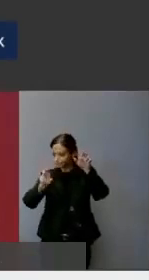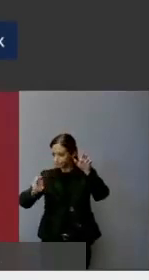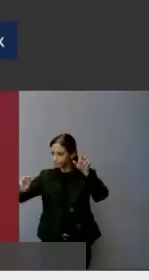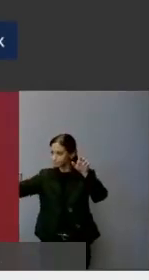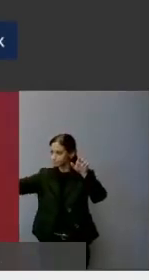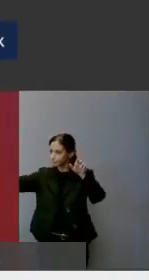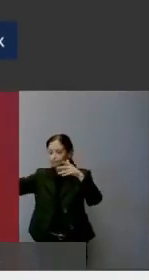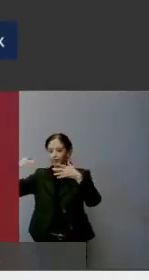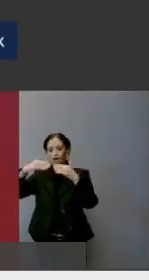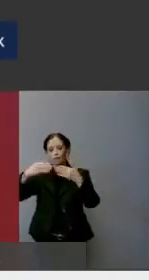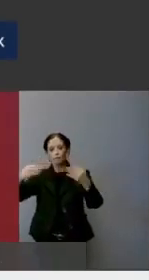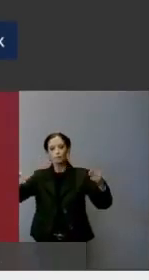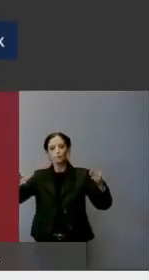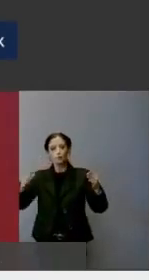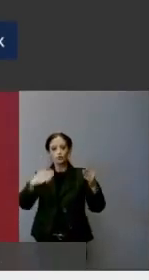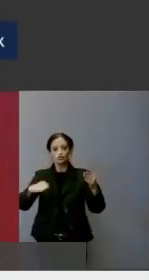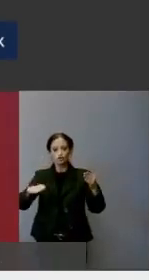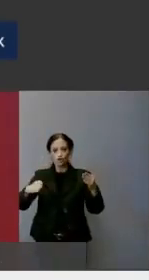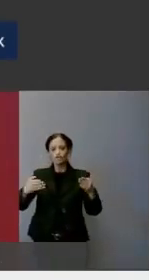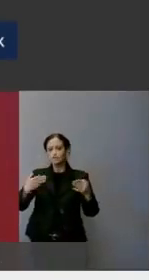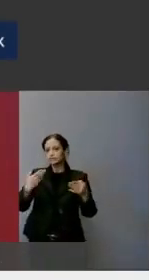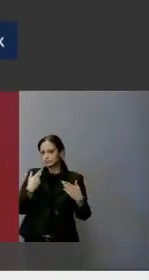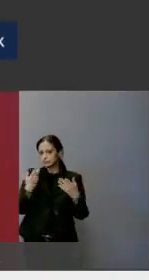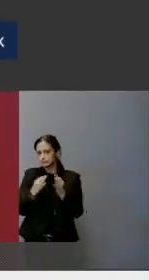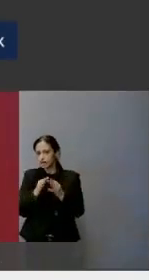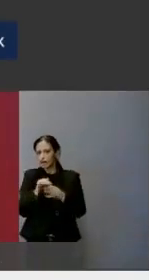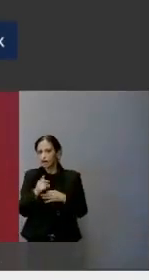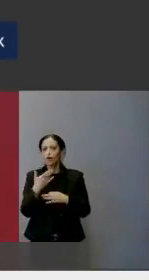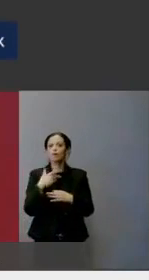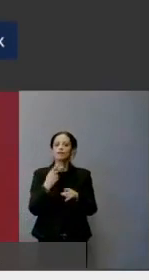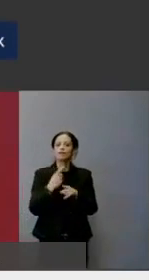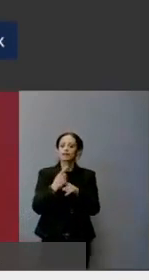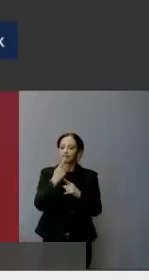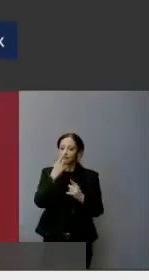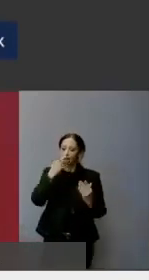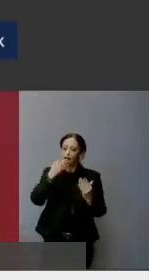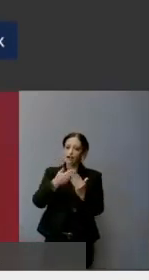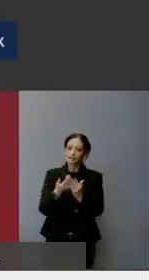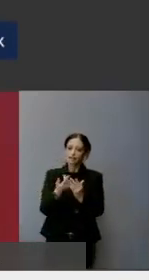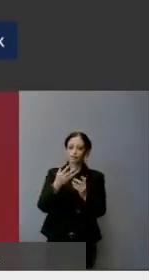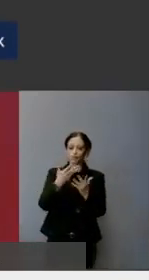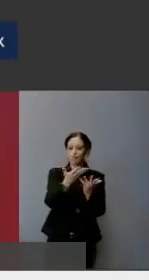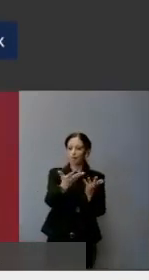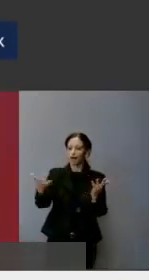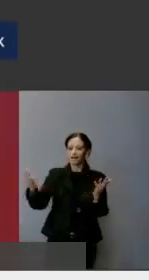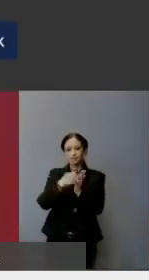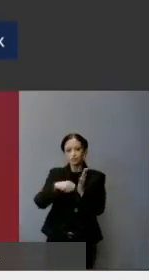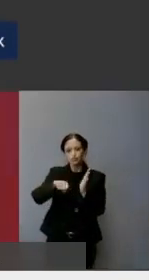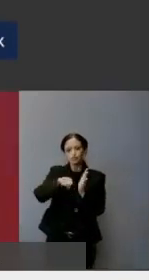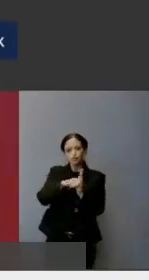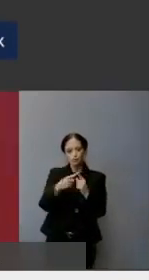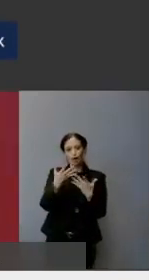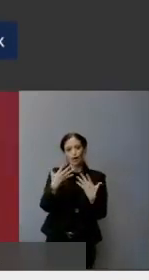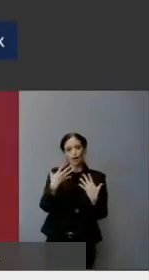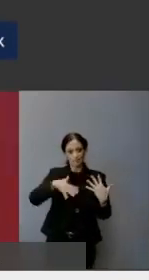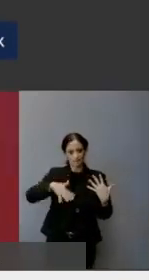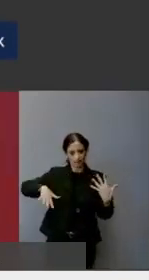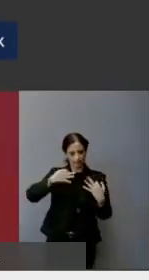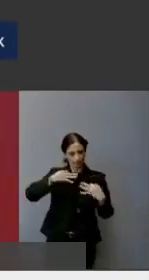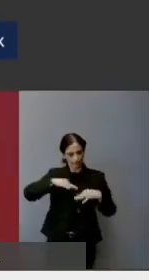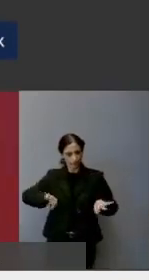delle mura genovesi ma deve essere compatibile con il paesaggio storico l'ambiente ma riteniamo che il progetto della cabinovia